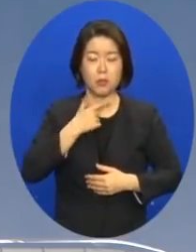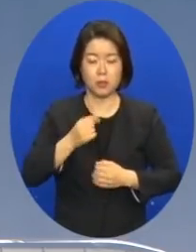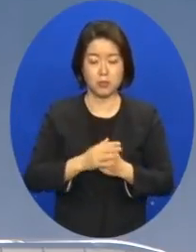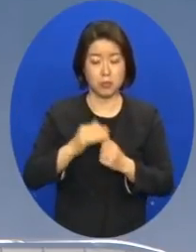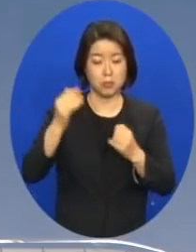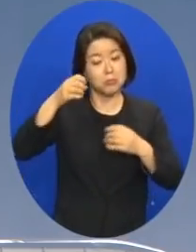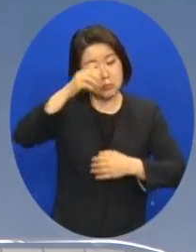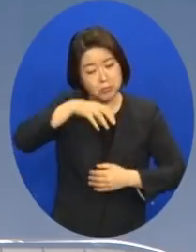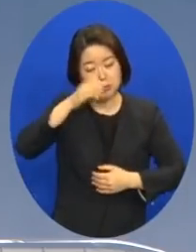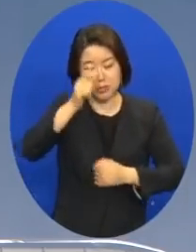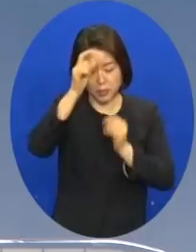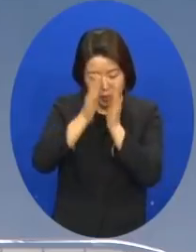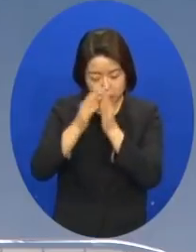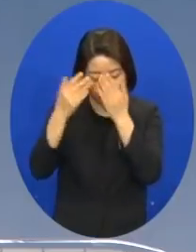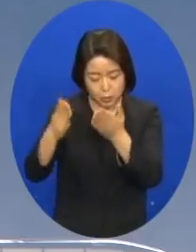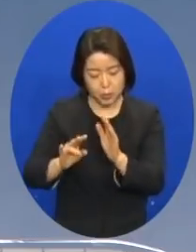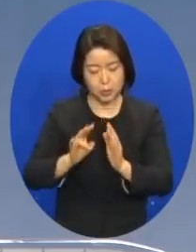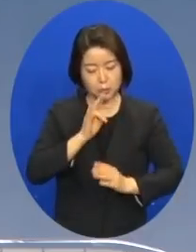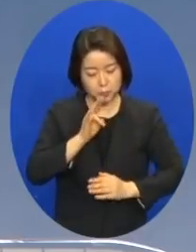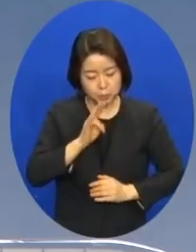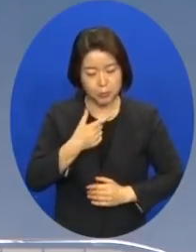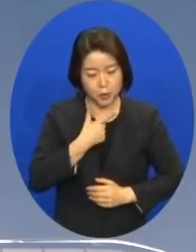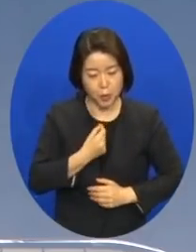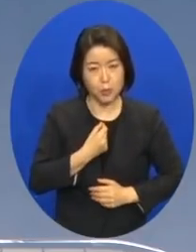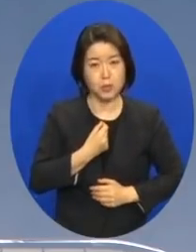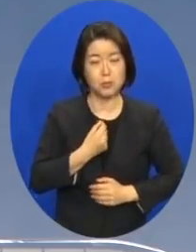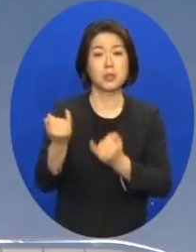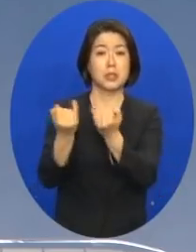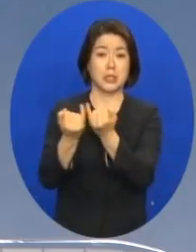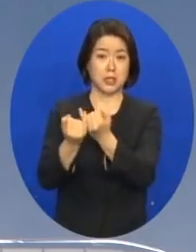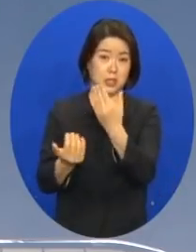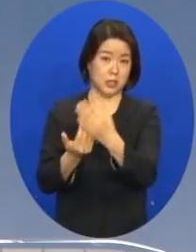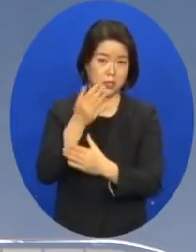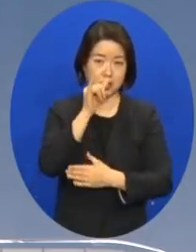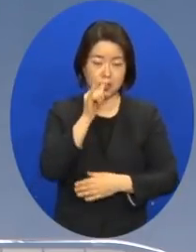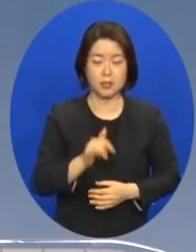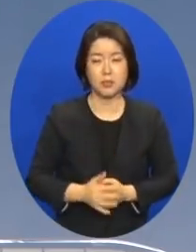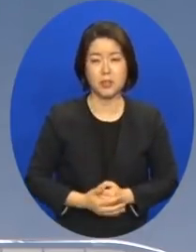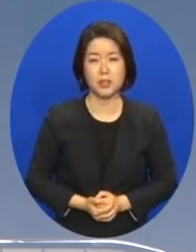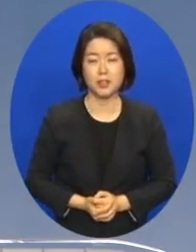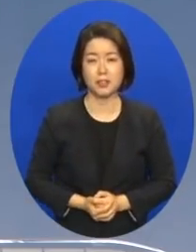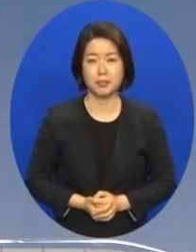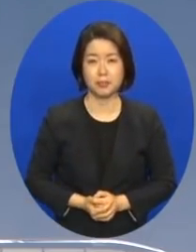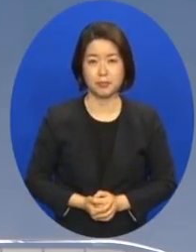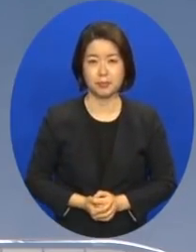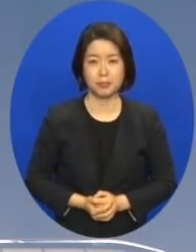기도도 하고 예언도 하겠습니다. 그런 성도들이 나오게 된 거예요.